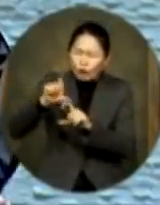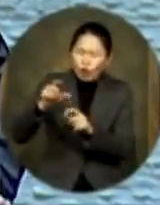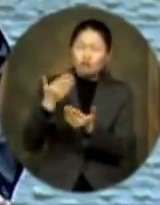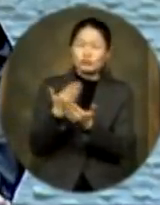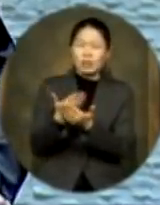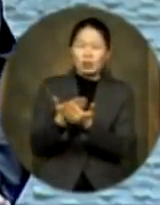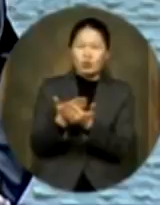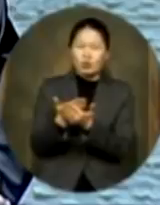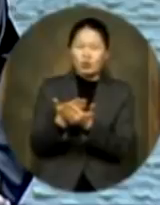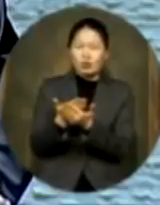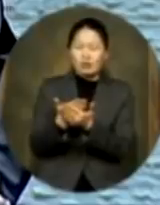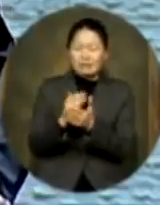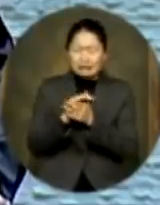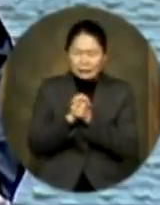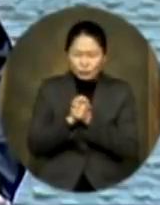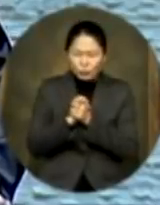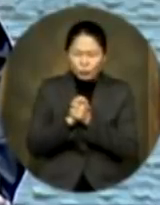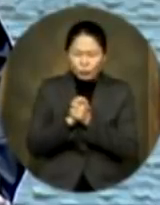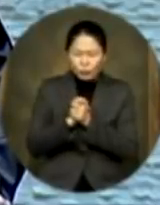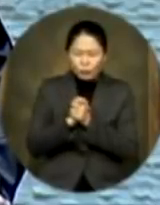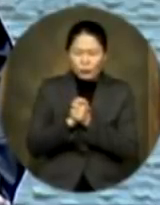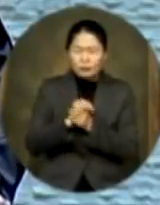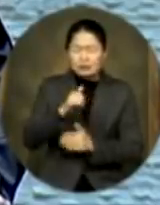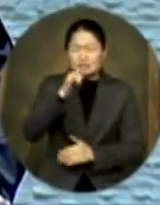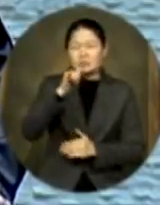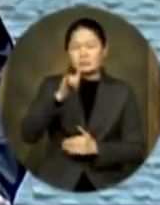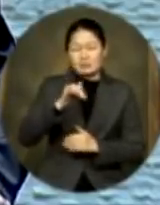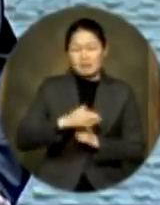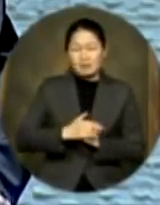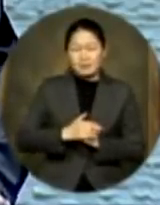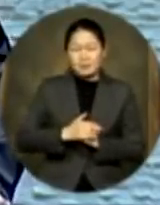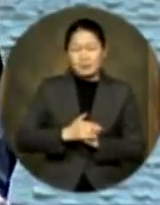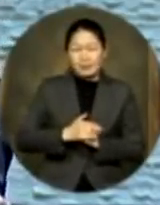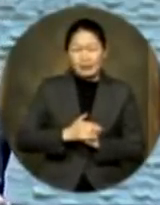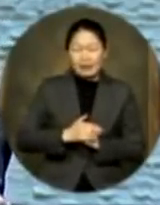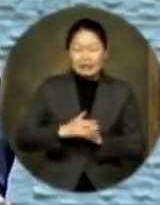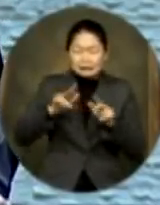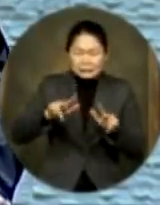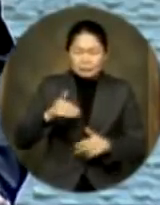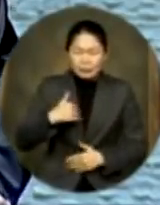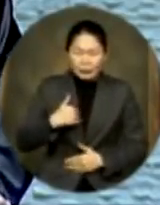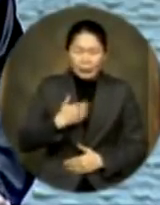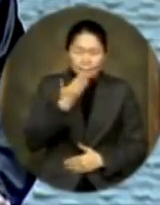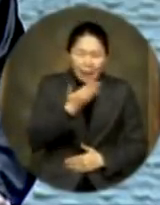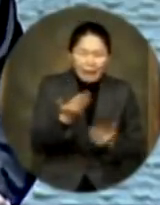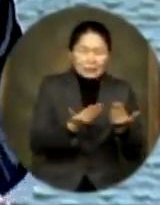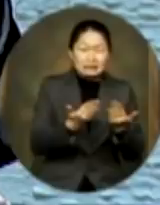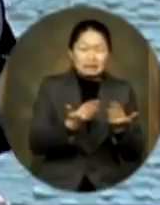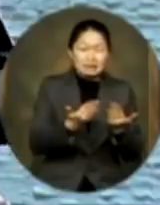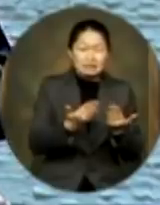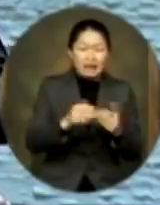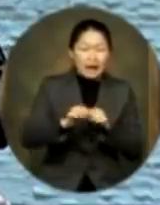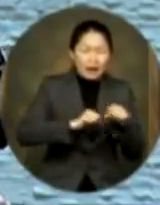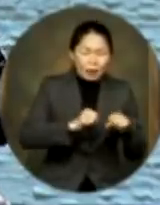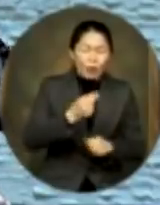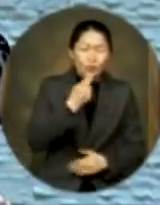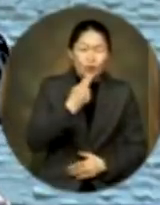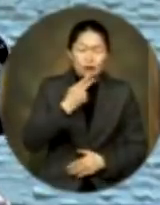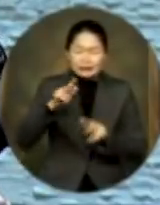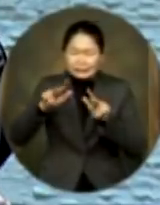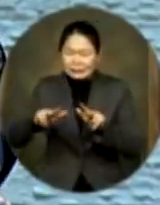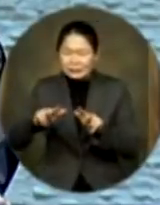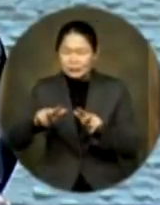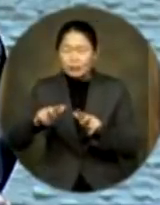라고 기도하고 있었던 것입니다 내가 지금 할 수 있는 것은 하지 않고 지금 할 수 없는 것을